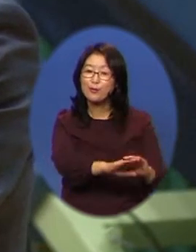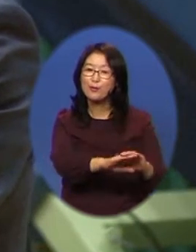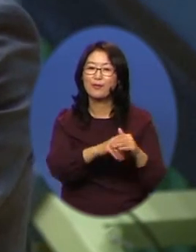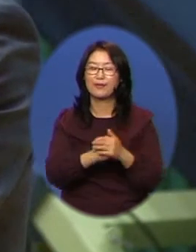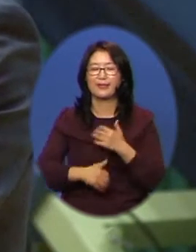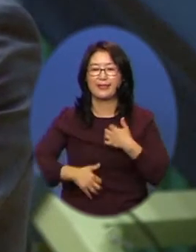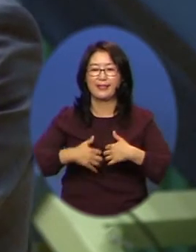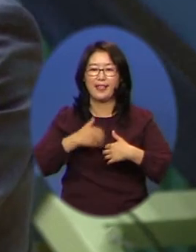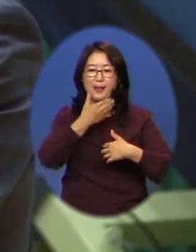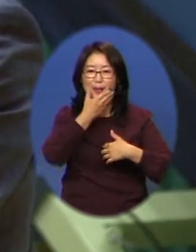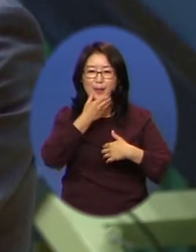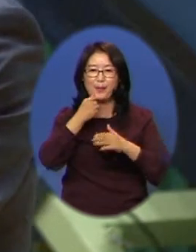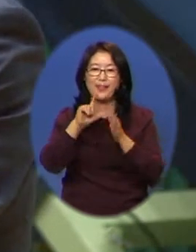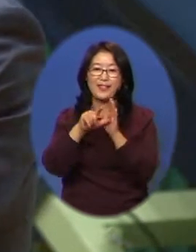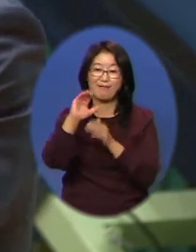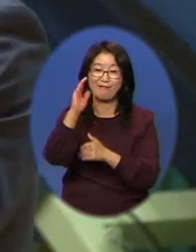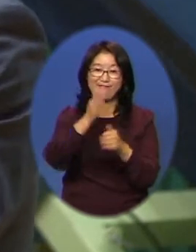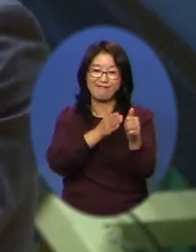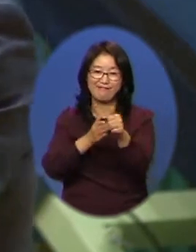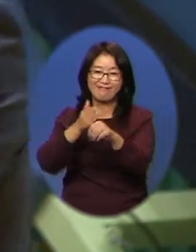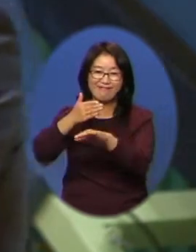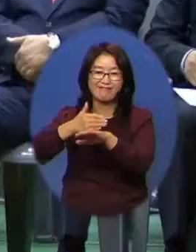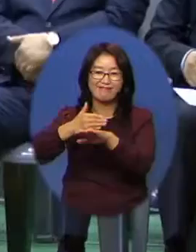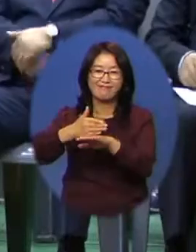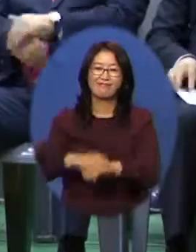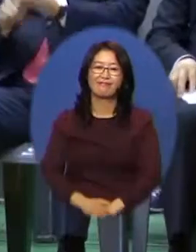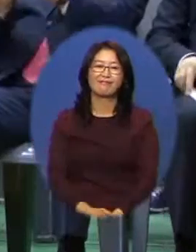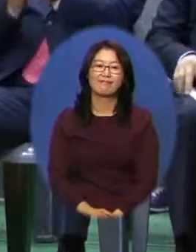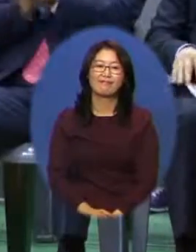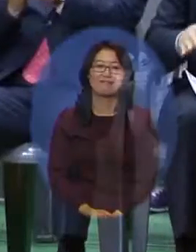아주 행복한 시간 되시기 바랍니다. 감사합니다.